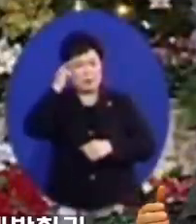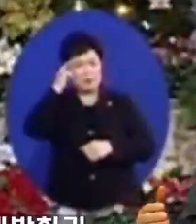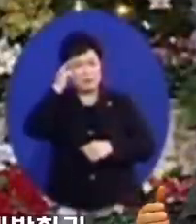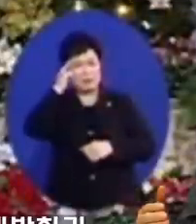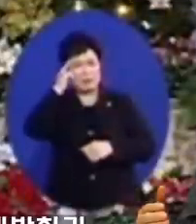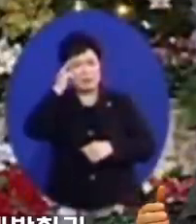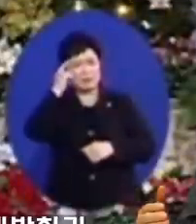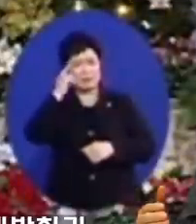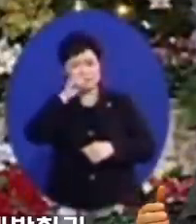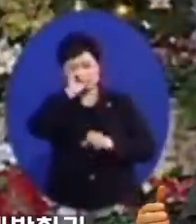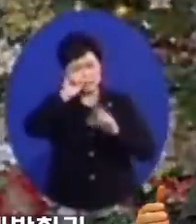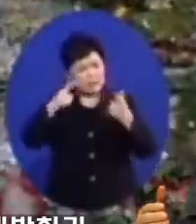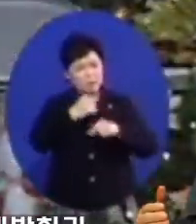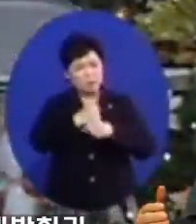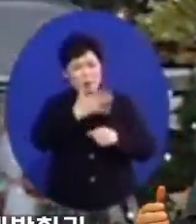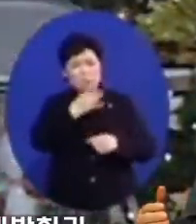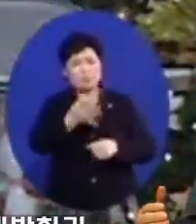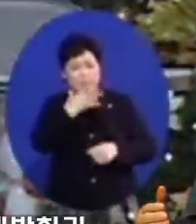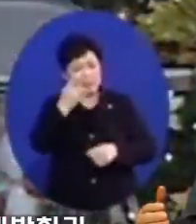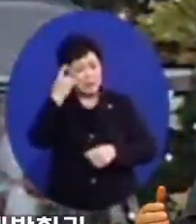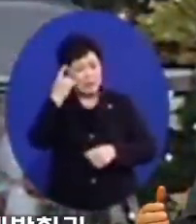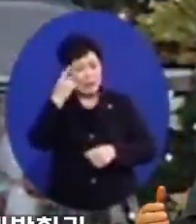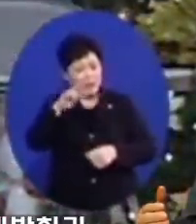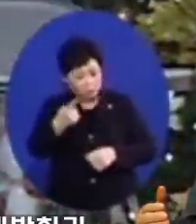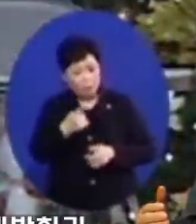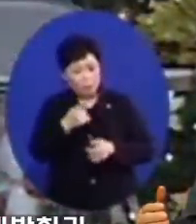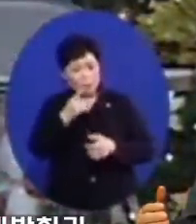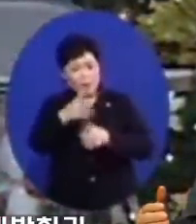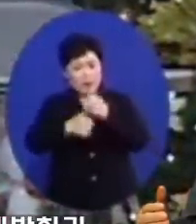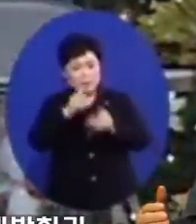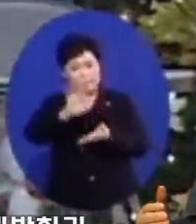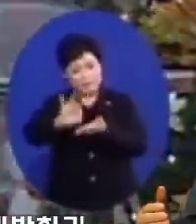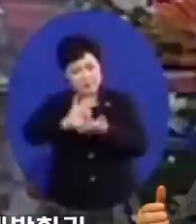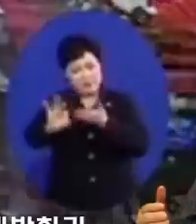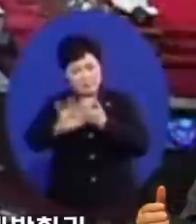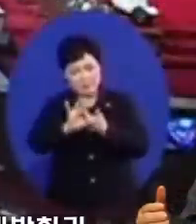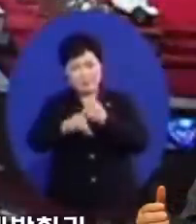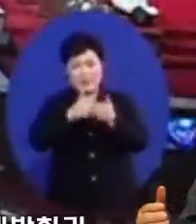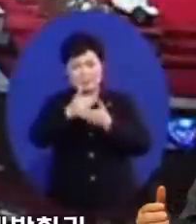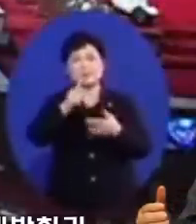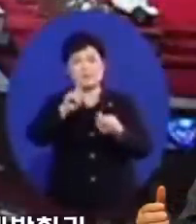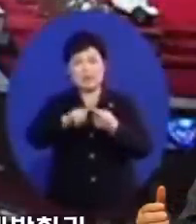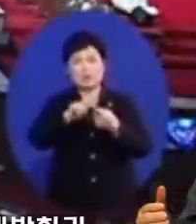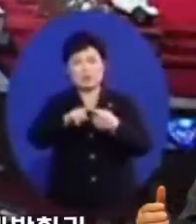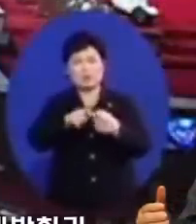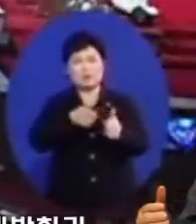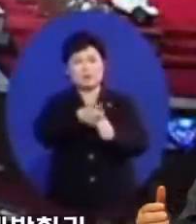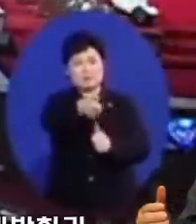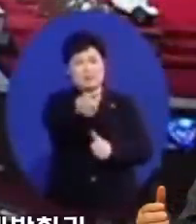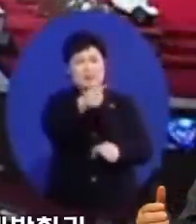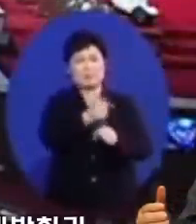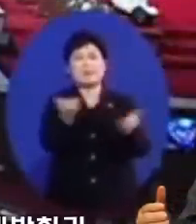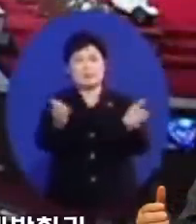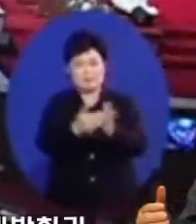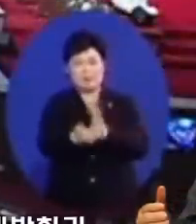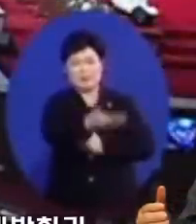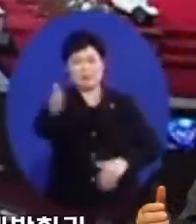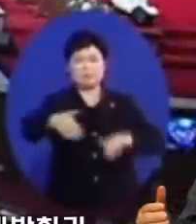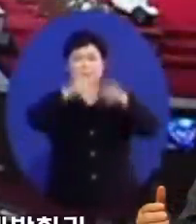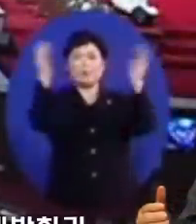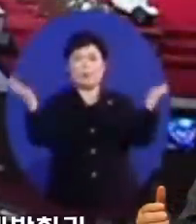생각하더라도 이것을 사용하면은 하나님이 우리를 그 나름대로 승리하게 만들어주는 것입니다. 여러분은 모두가